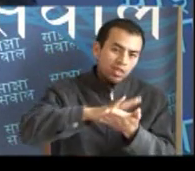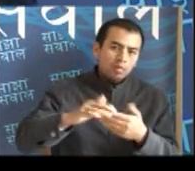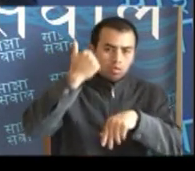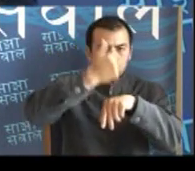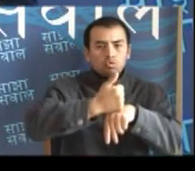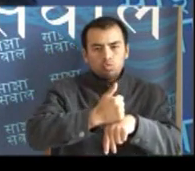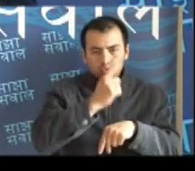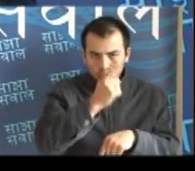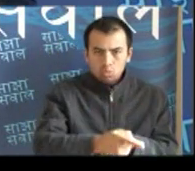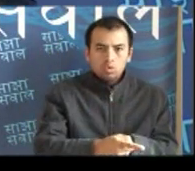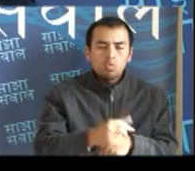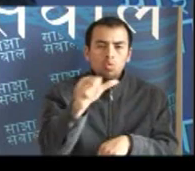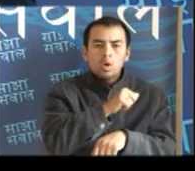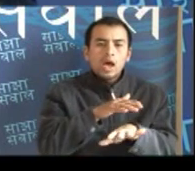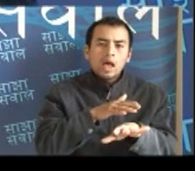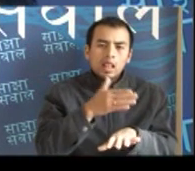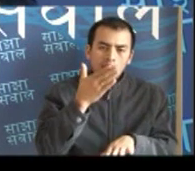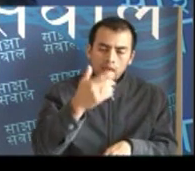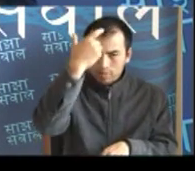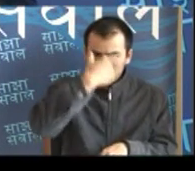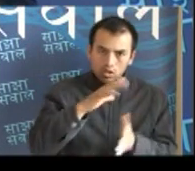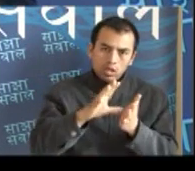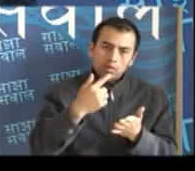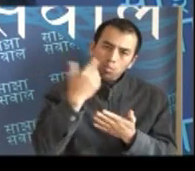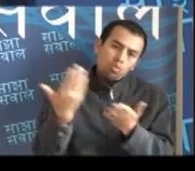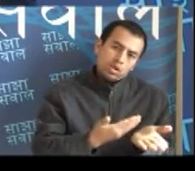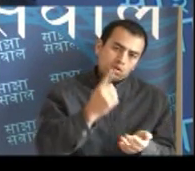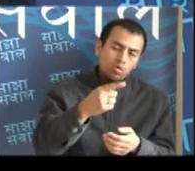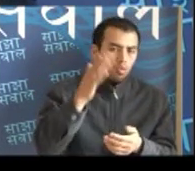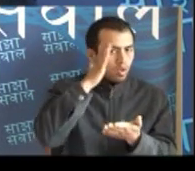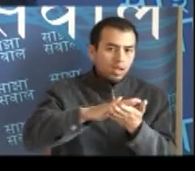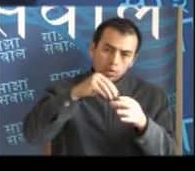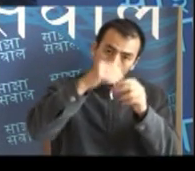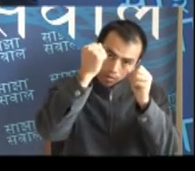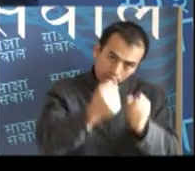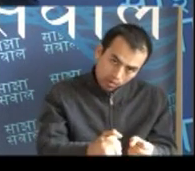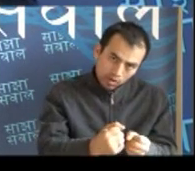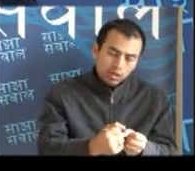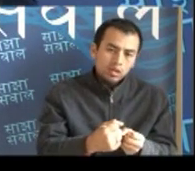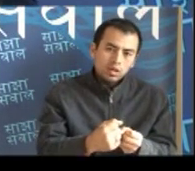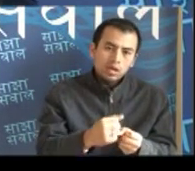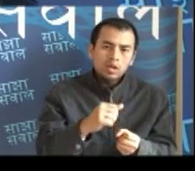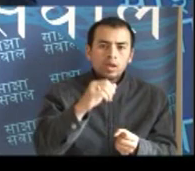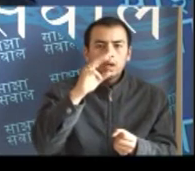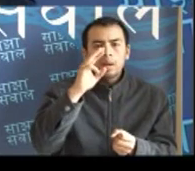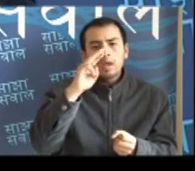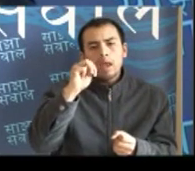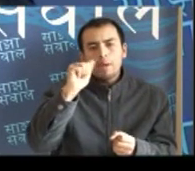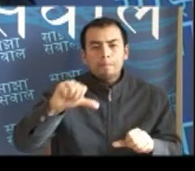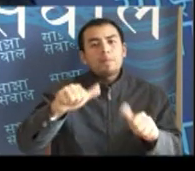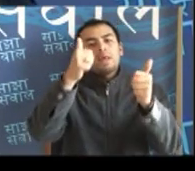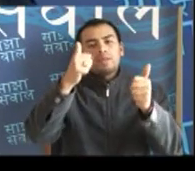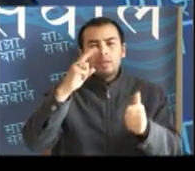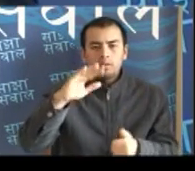हुनुहुन्छ उहाँले चाहिँ आफ्नै व्यक्तिगत उसमा लिएर आउनुभएको र उहाँकै होस्टलमा बसेर मैले डिग्रीसम्म त्यहीँ बसेर सकाएँ।